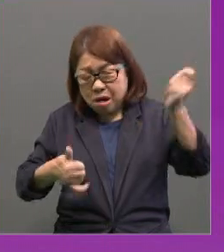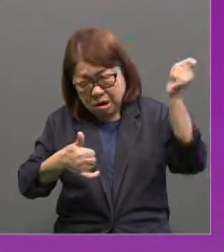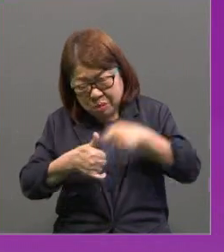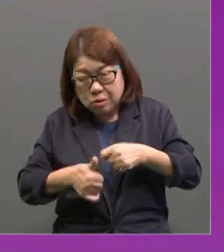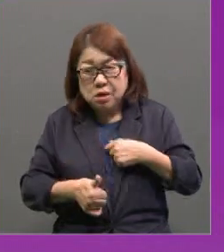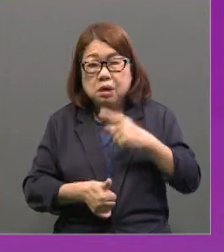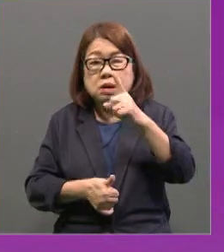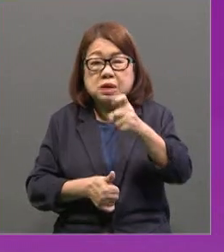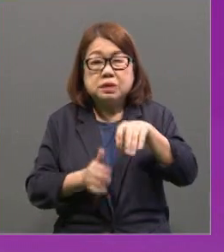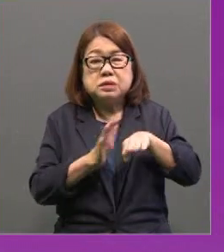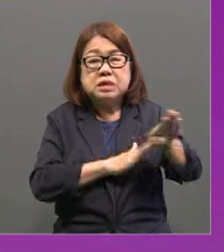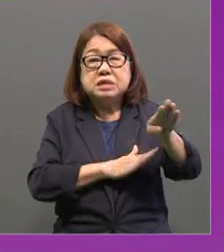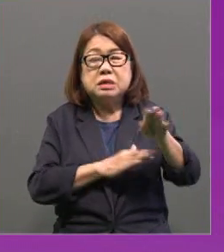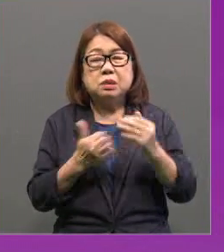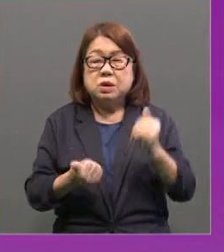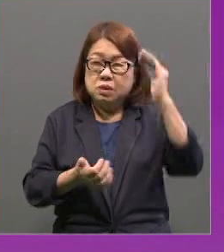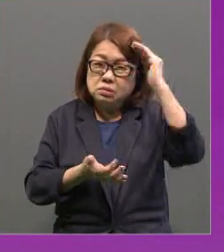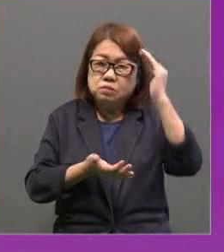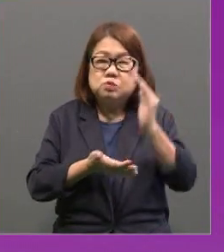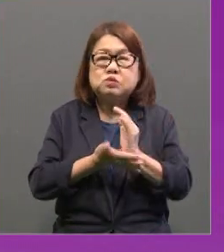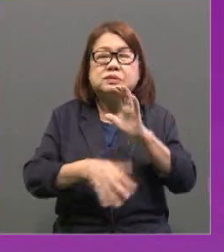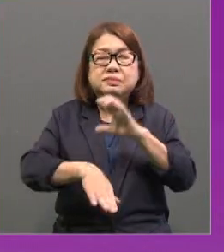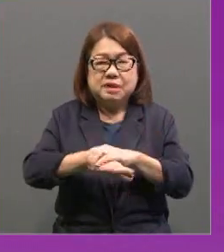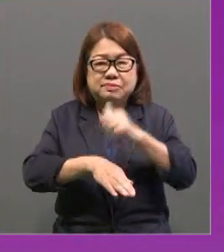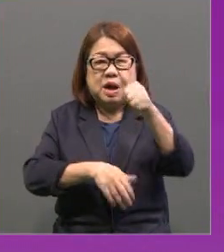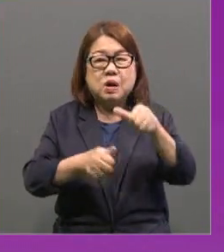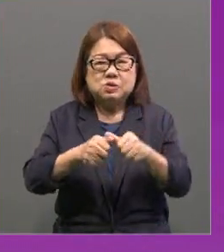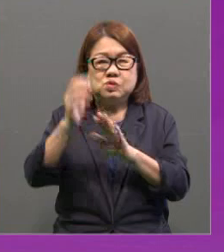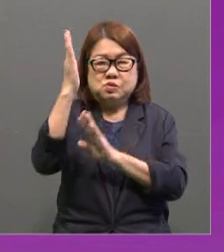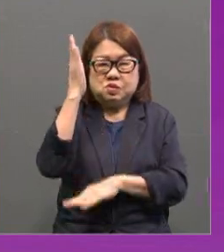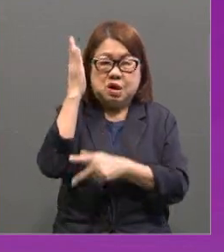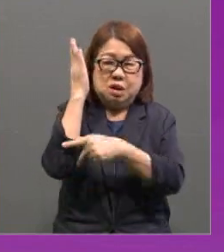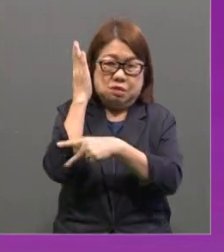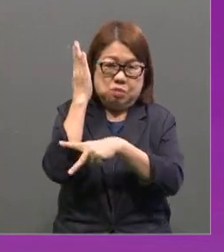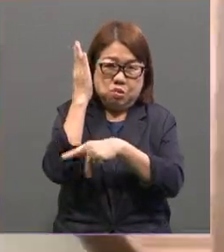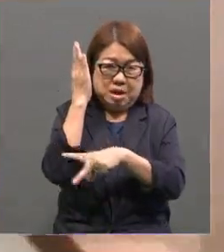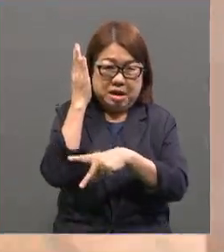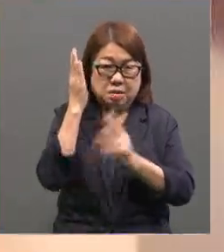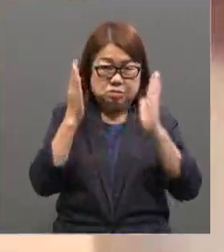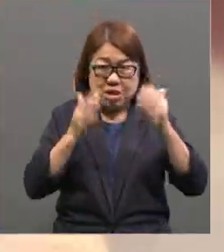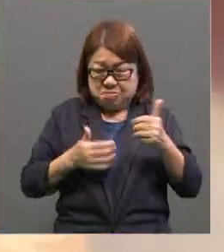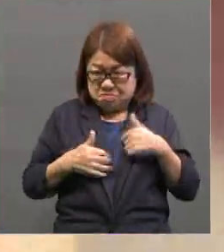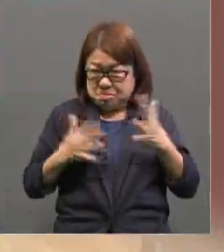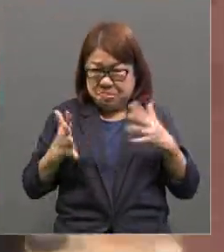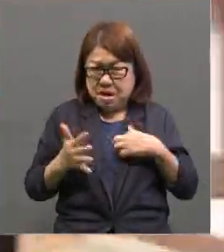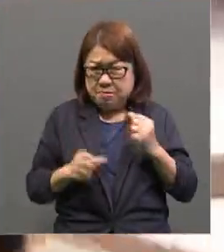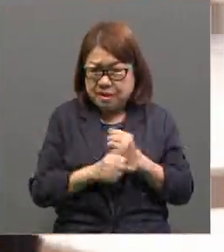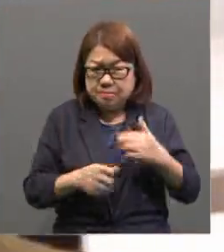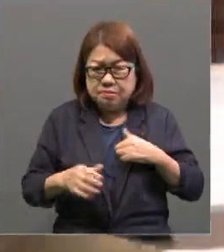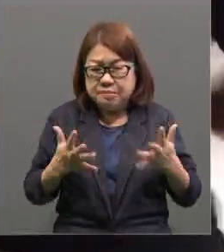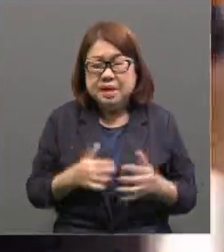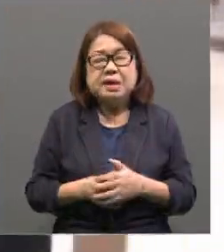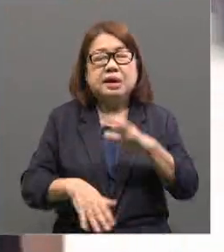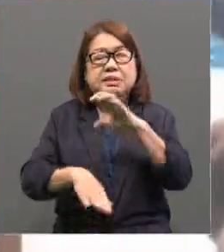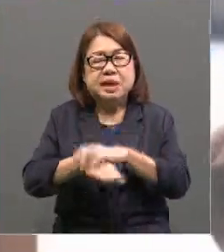ครับแต่ว่าล่าสุดเนี่ยตำรวจสอบสวนกลางจับตัวได้แล้วที่จังหวัดภูเก็ตอย่างคงปฏิเสธอยู่ครับเจ้าหน้าที่เข้าไปจับกุม